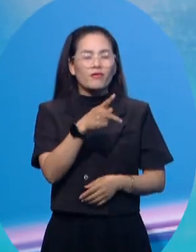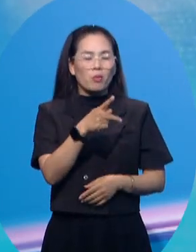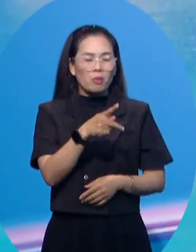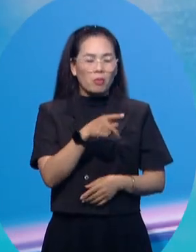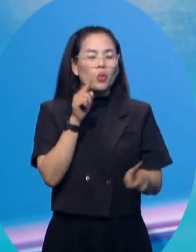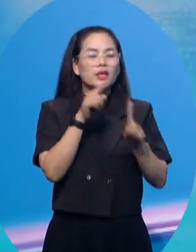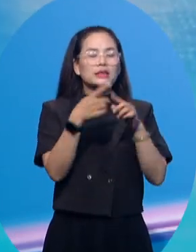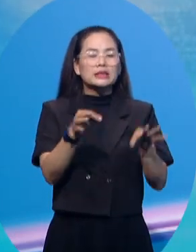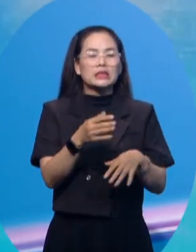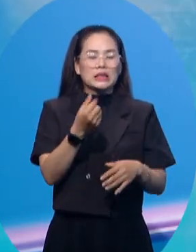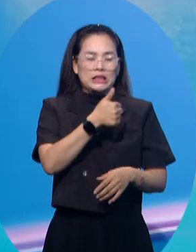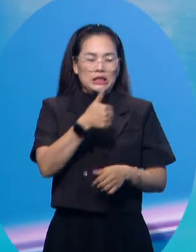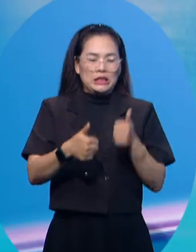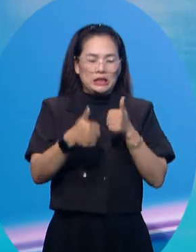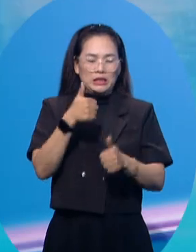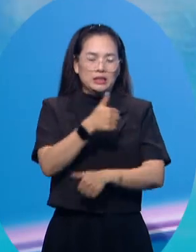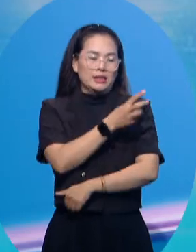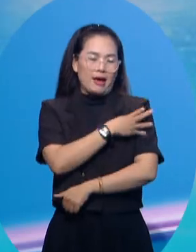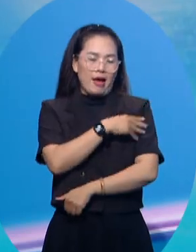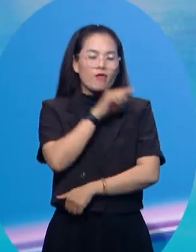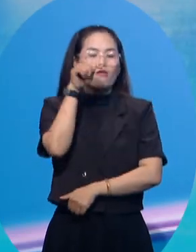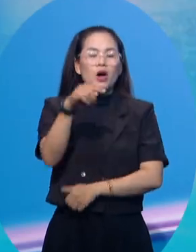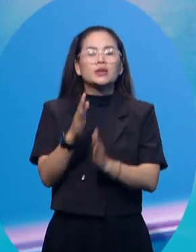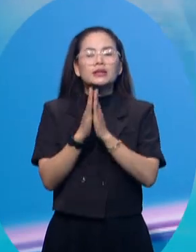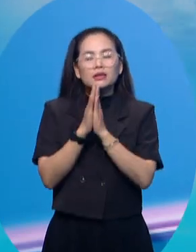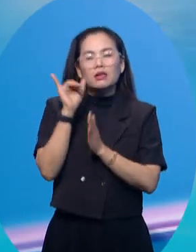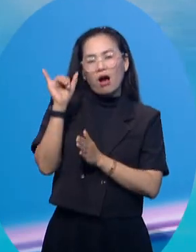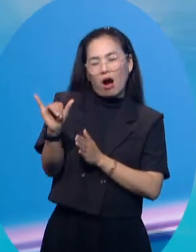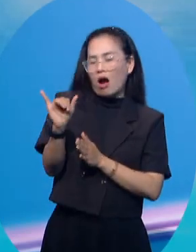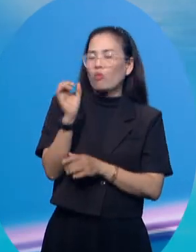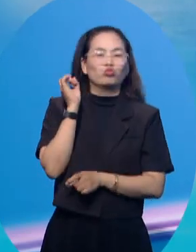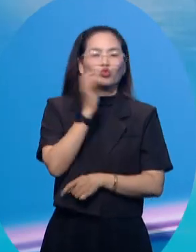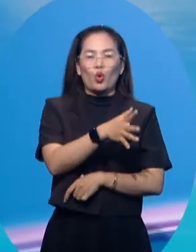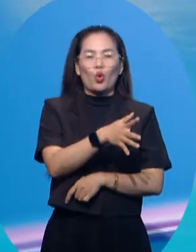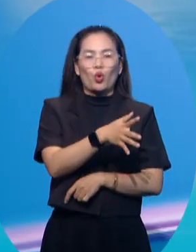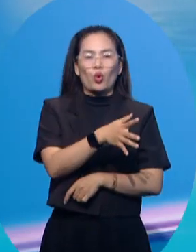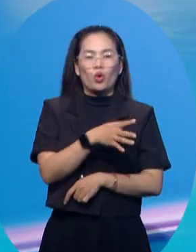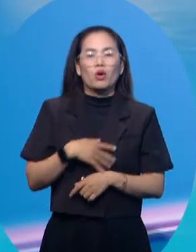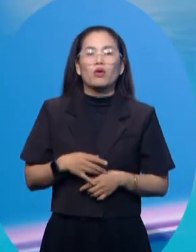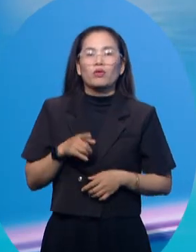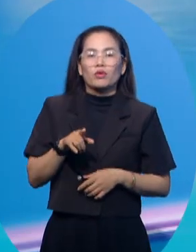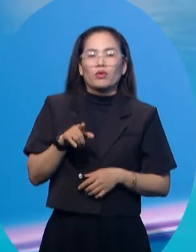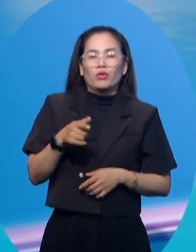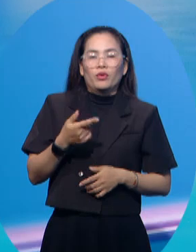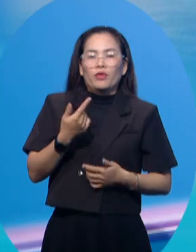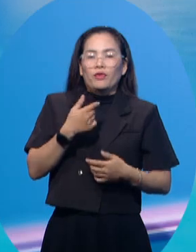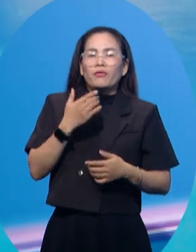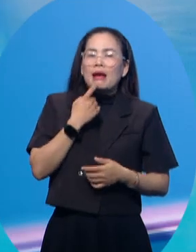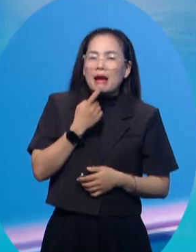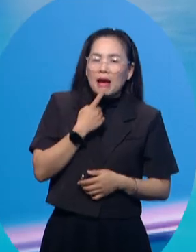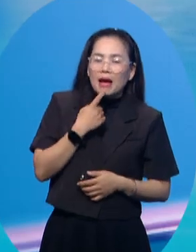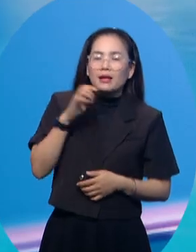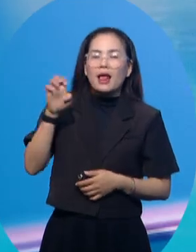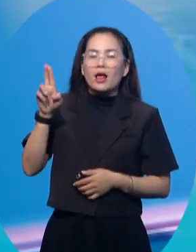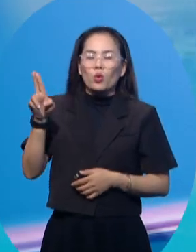này với mục đích sinin Tị Nạn Quốc Gia Bắc Âu từng cáo buộc Nga vũ khí hóa làng sống di cư để gây khó khăn cho phần lang và liến minh châu